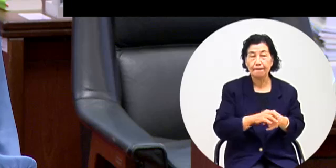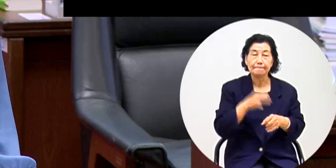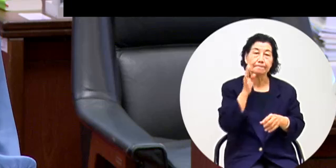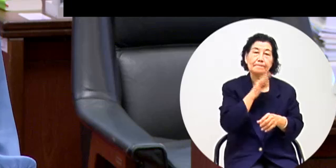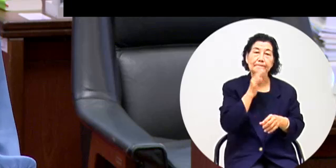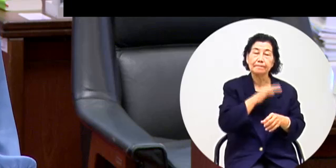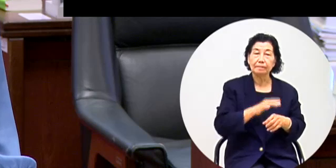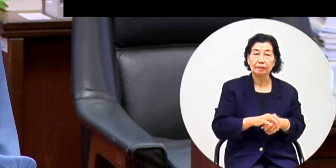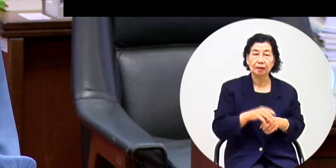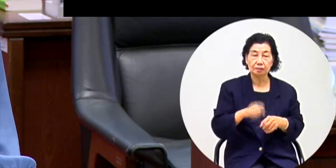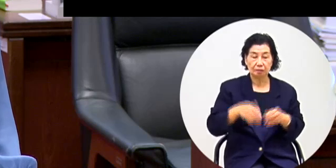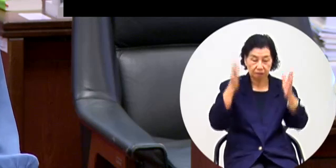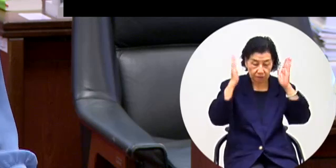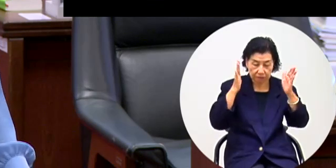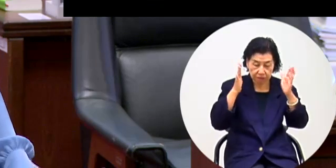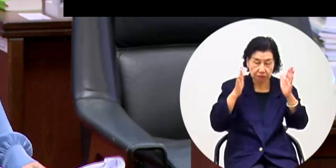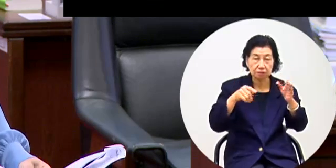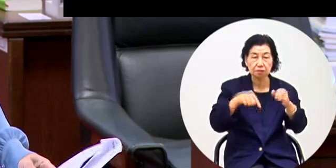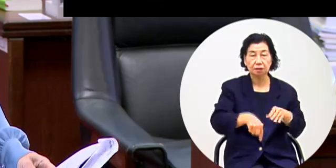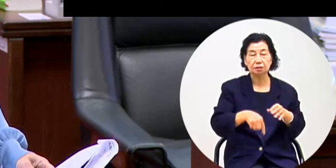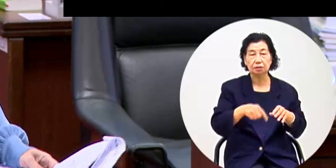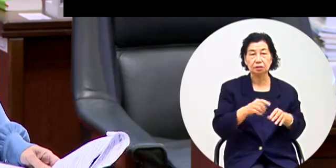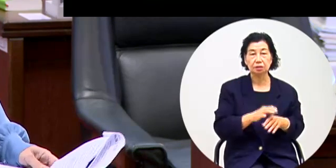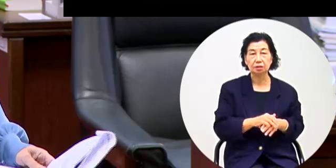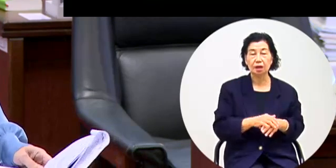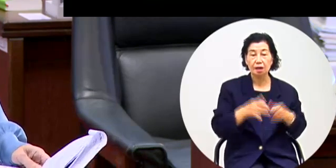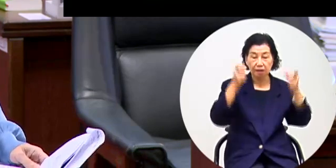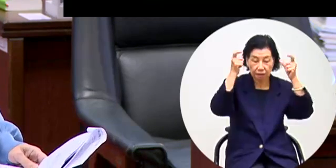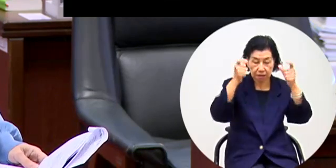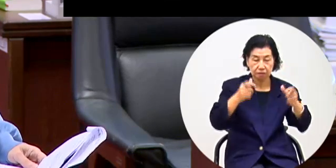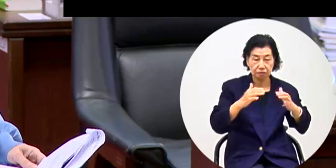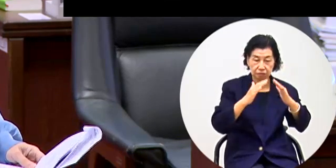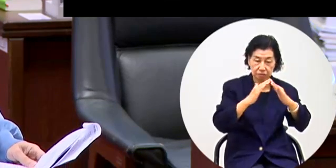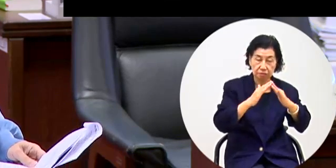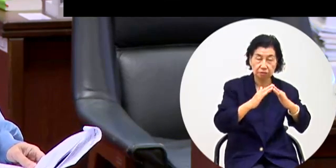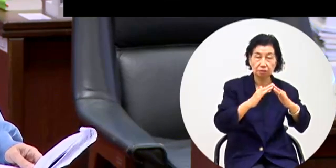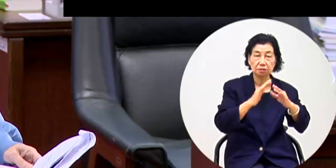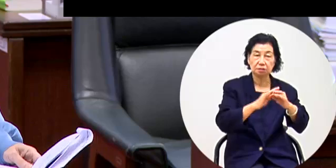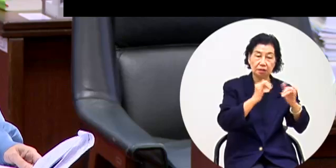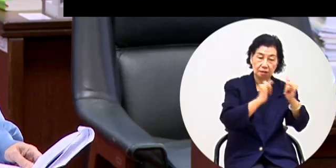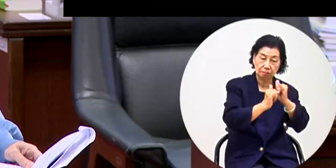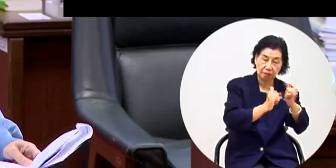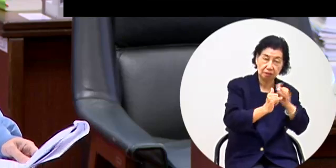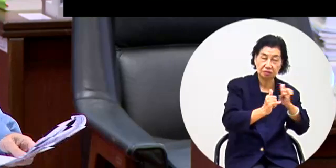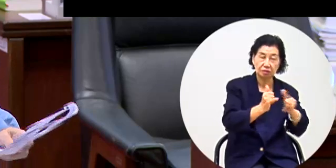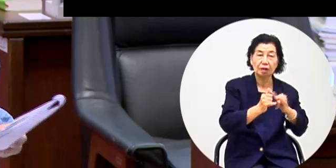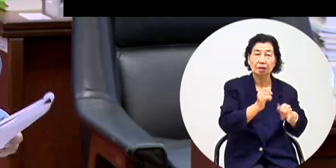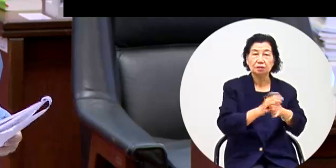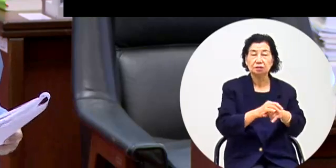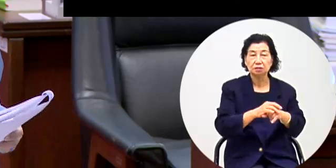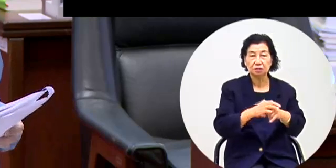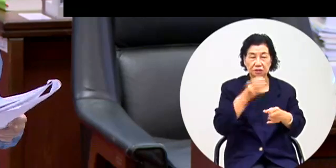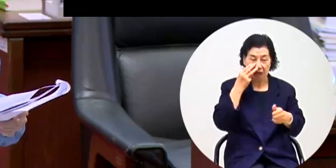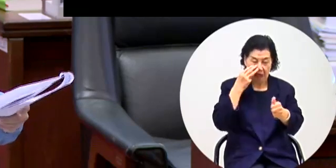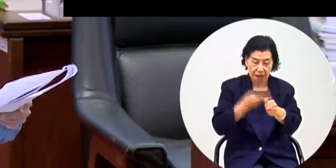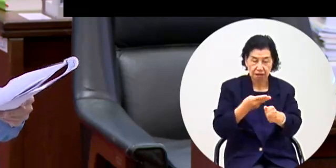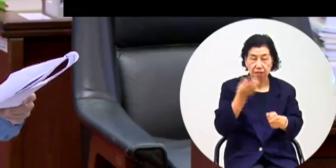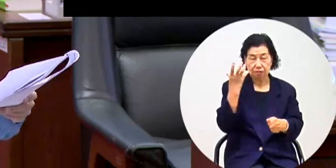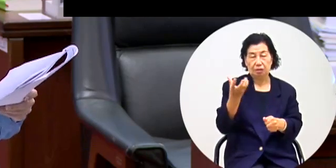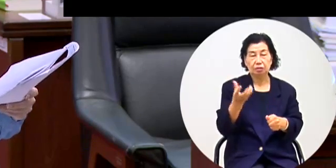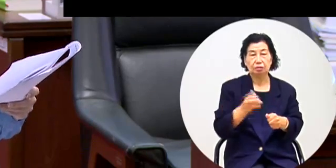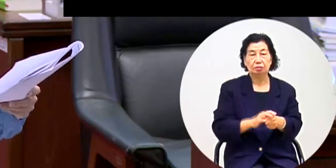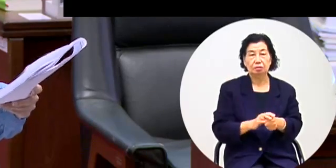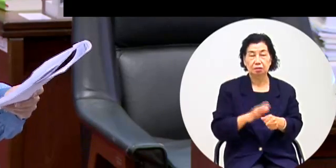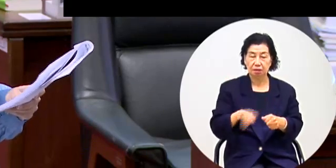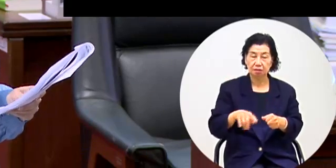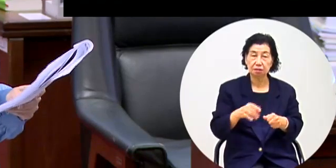其他对所有高雄市民是百害而无一利啊。但是这个事情我们做了多久？很久了。真的很